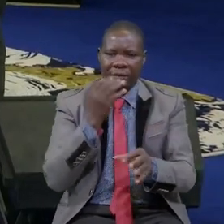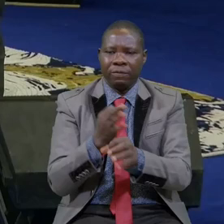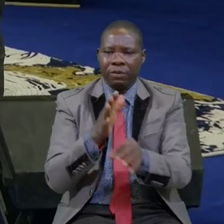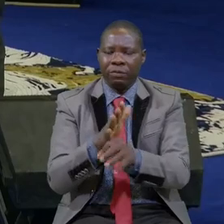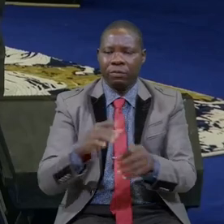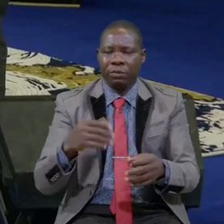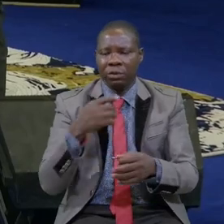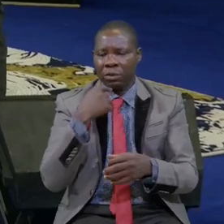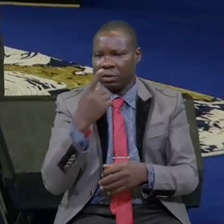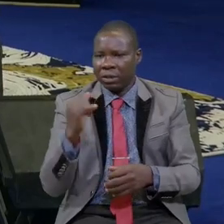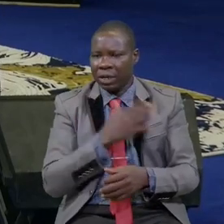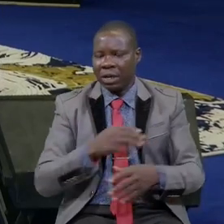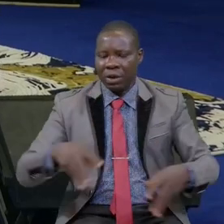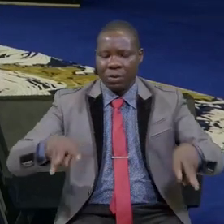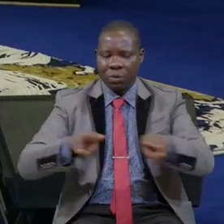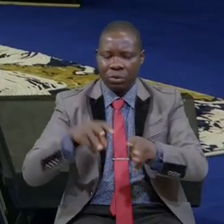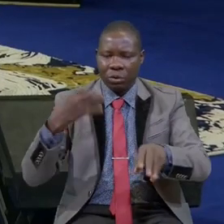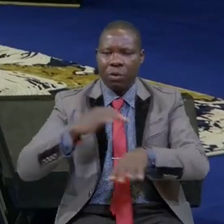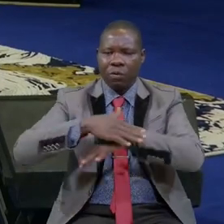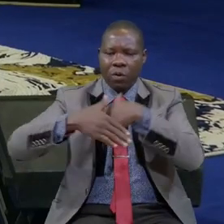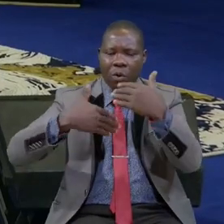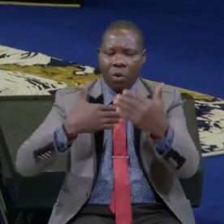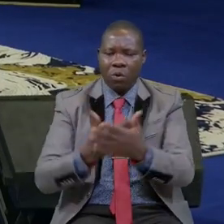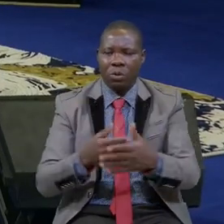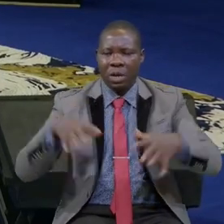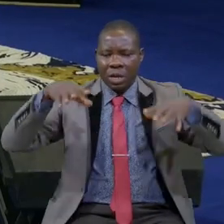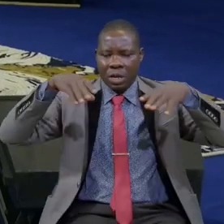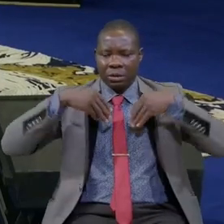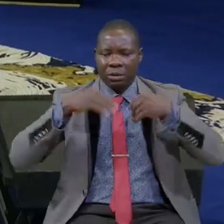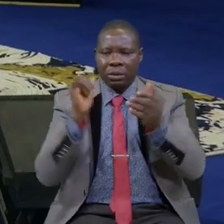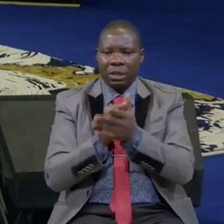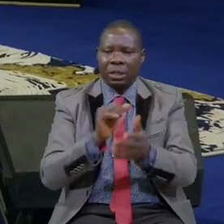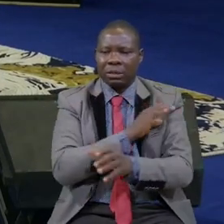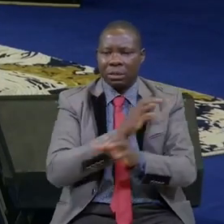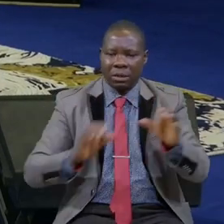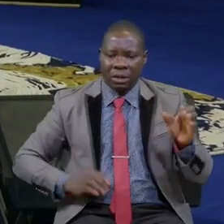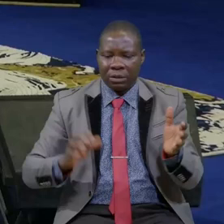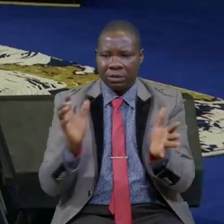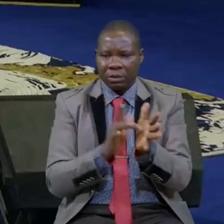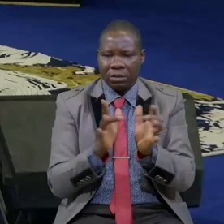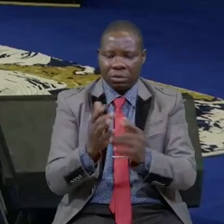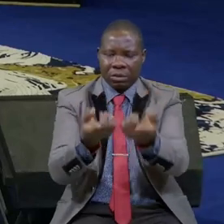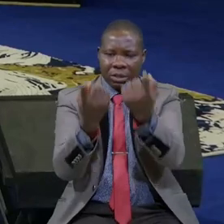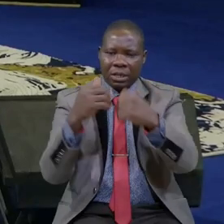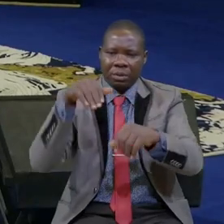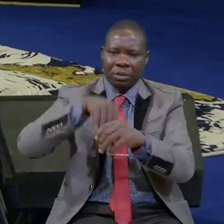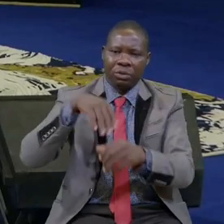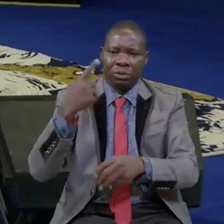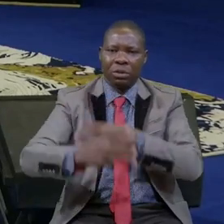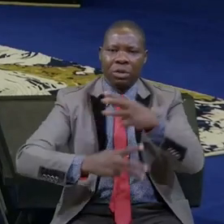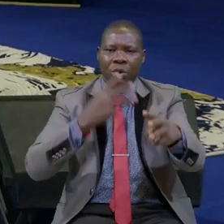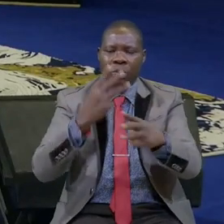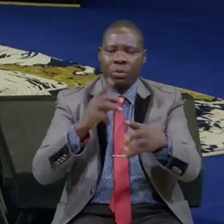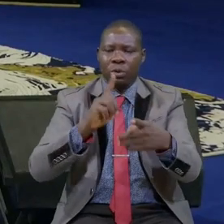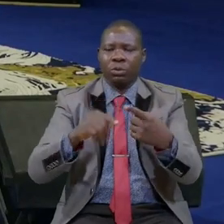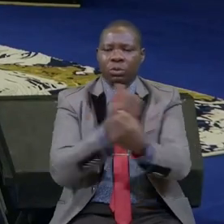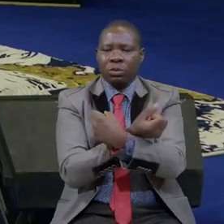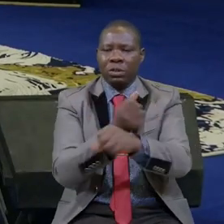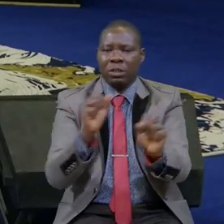d'être reçu que Jésus-Christ est venu dans le monde pour sauver